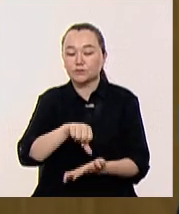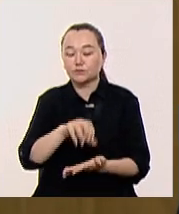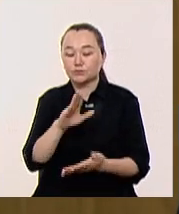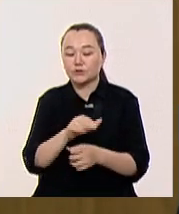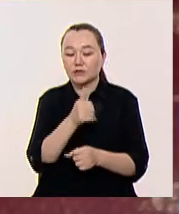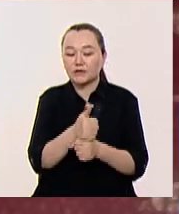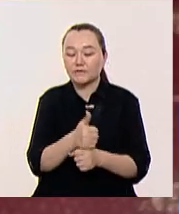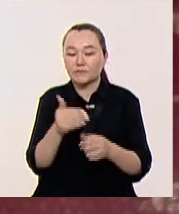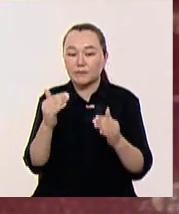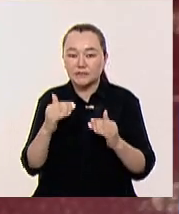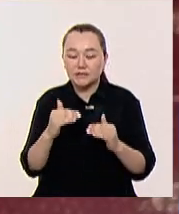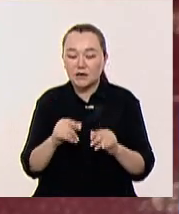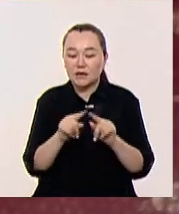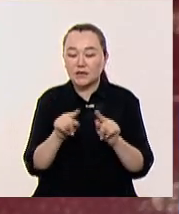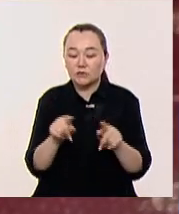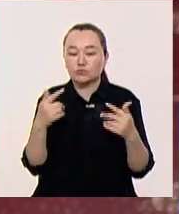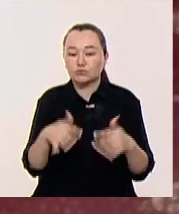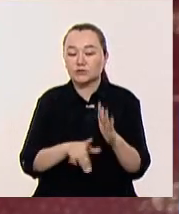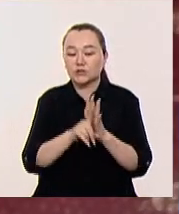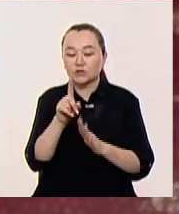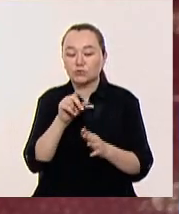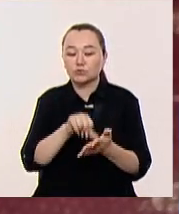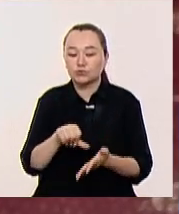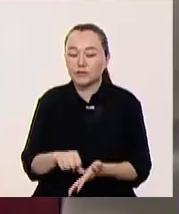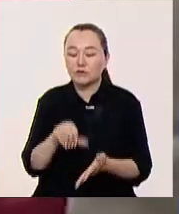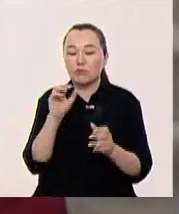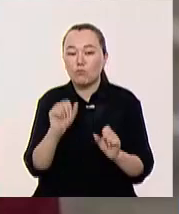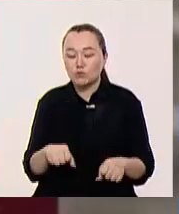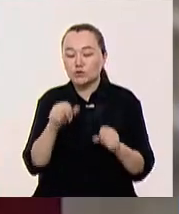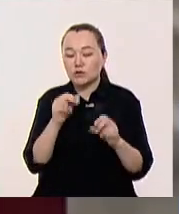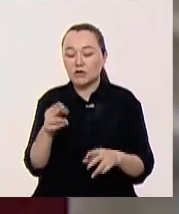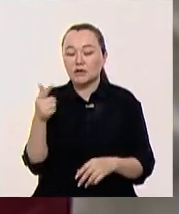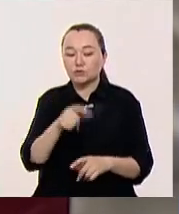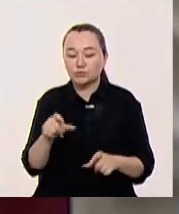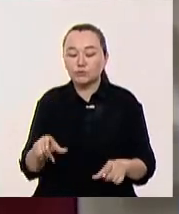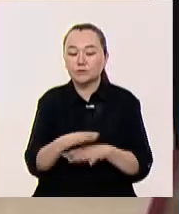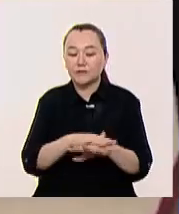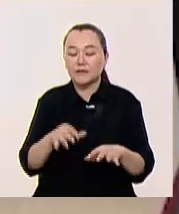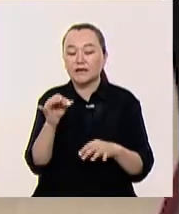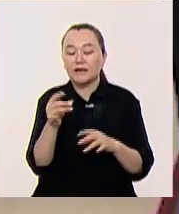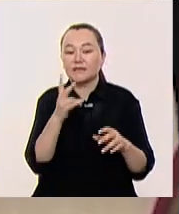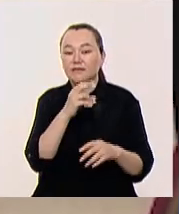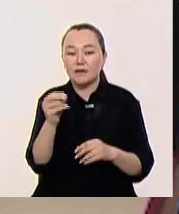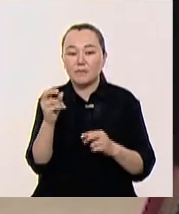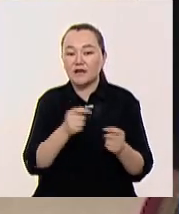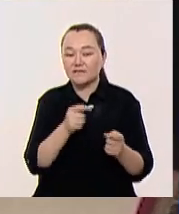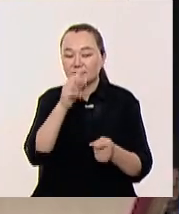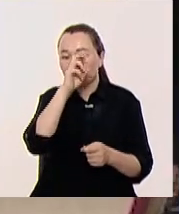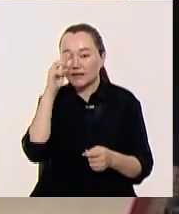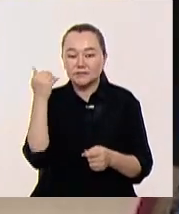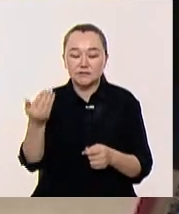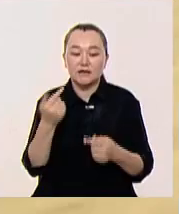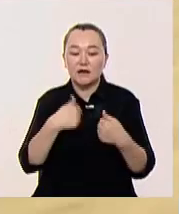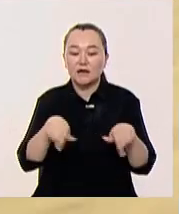основные позиции. Агитация уже стартовала. Участвовать в ней могут как граждане, так и неправительственные организации. Для тех, кто